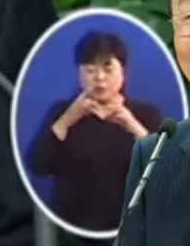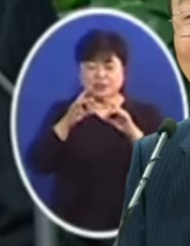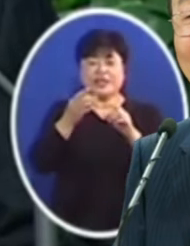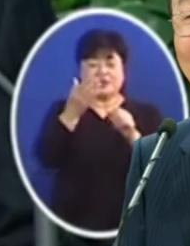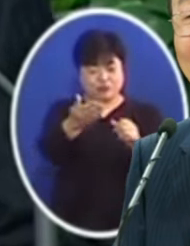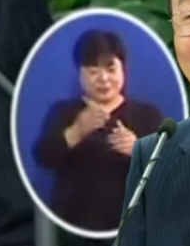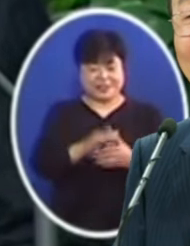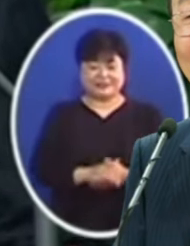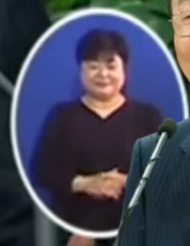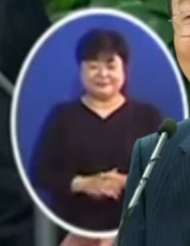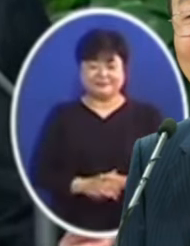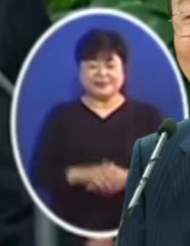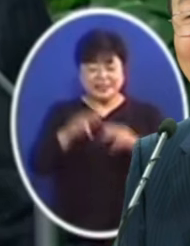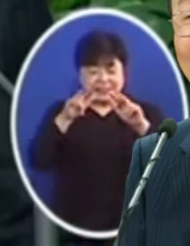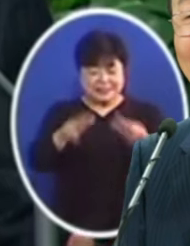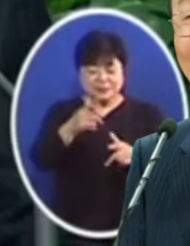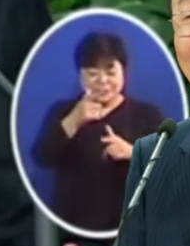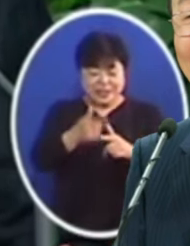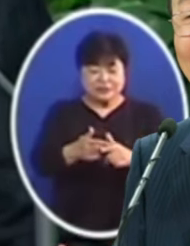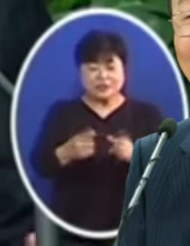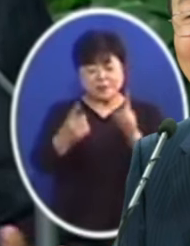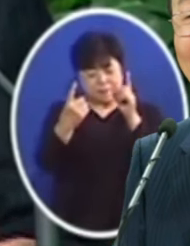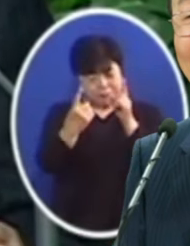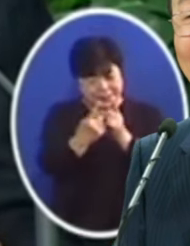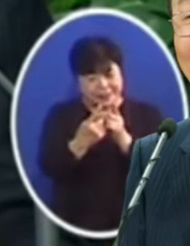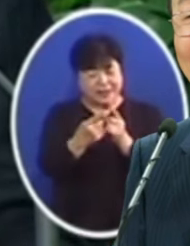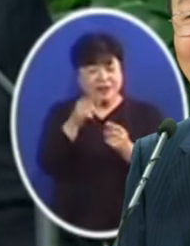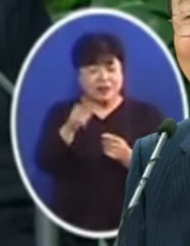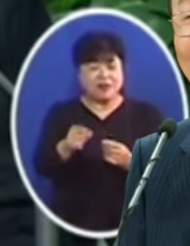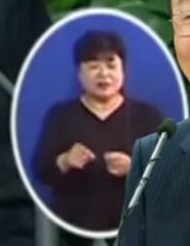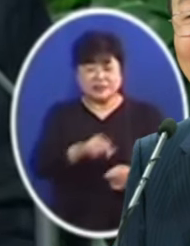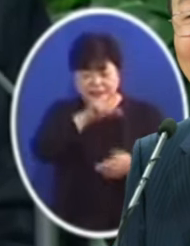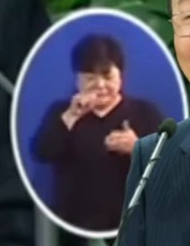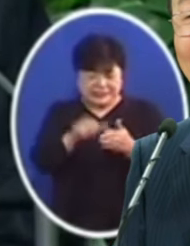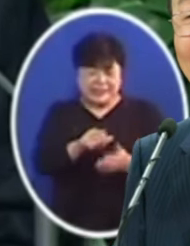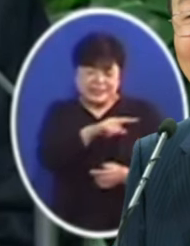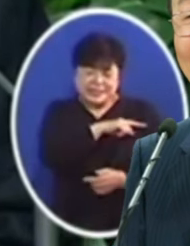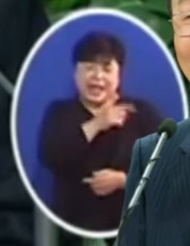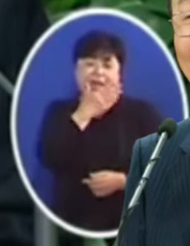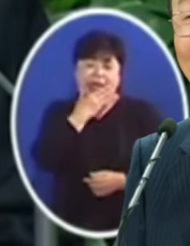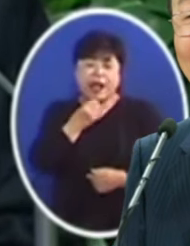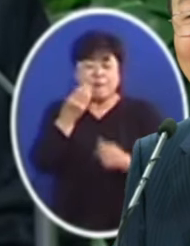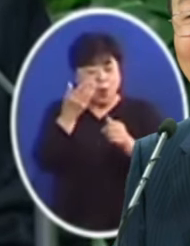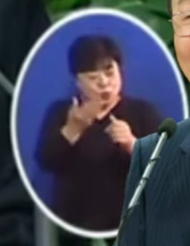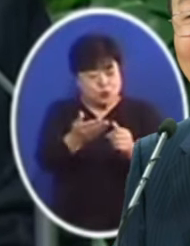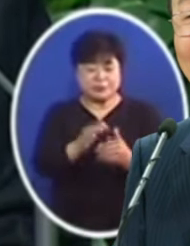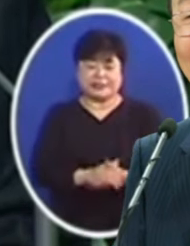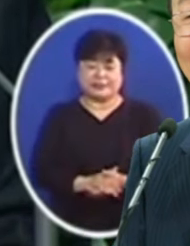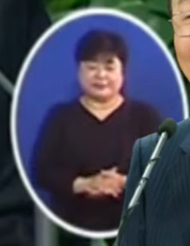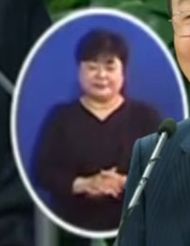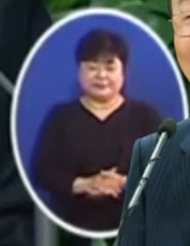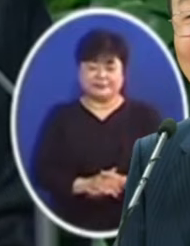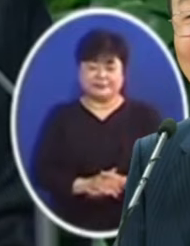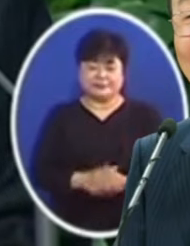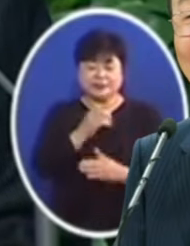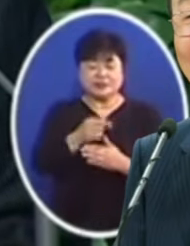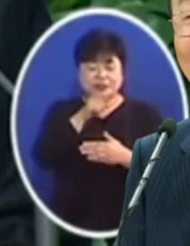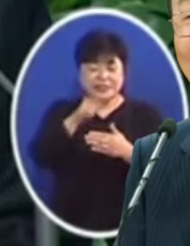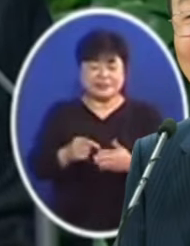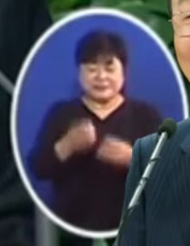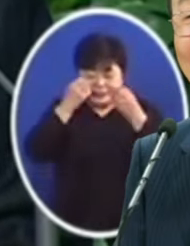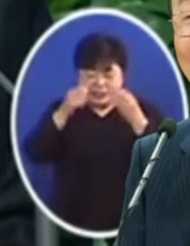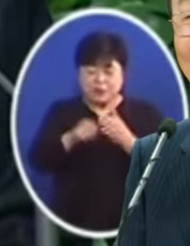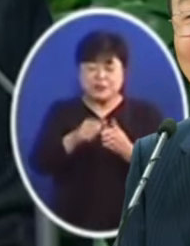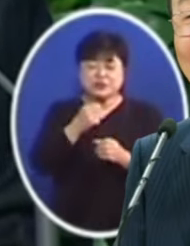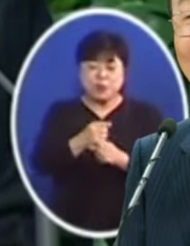전해주시는 것입니다. 지금 이 예수를 만나는 것이 여러분 인생의 가장 행복을 가져오는 것입니다. 누구든지 그리스도 안에 있으면